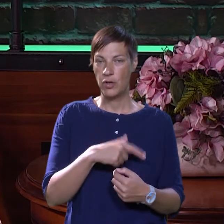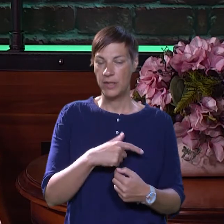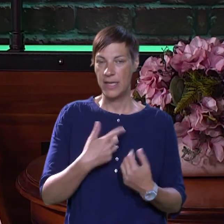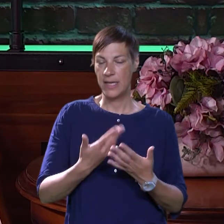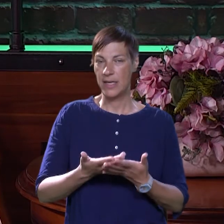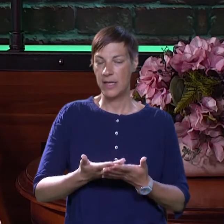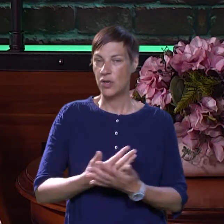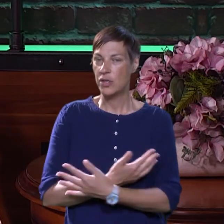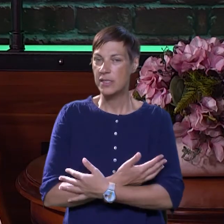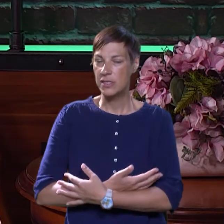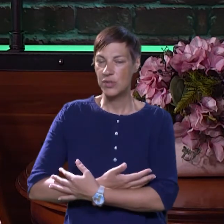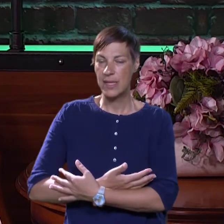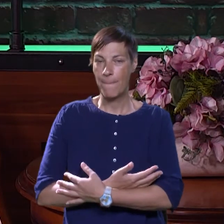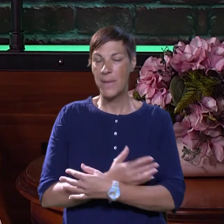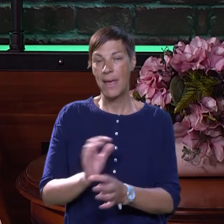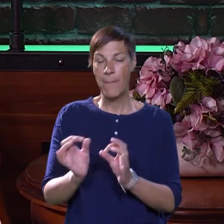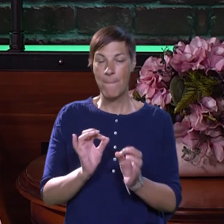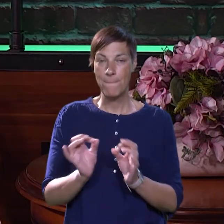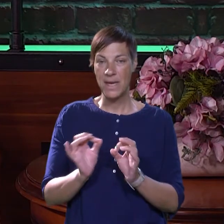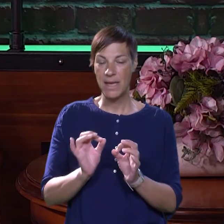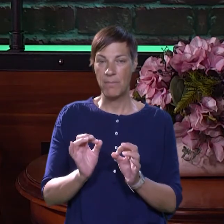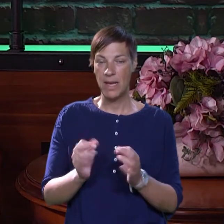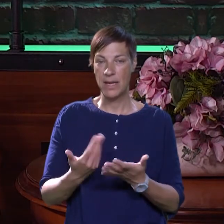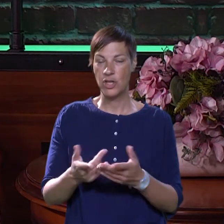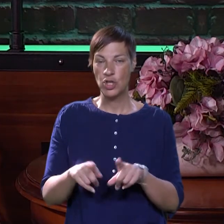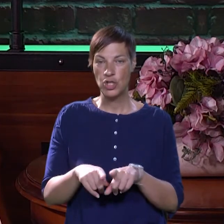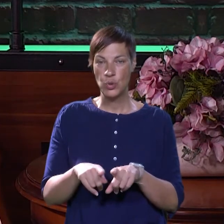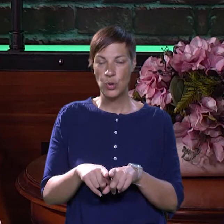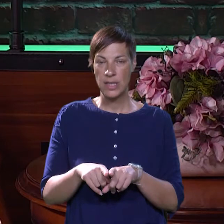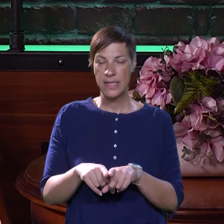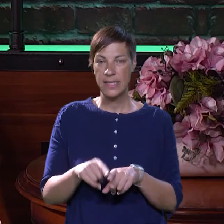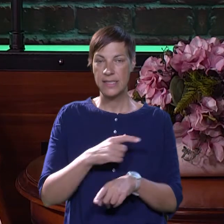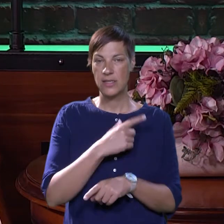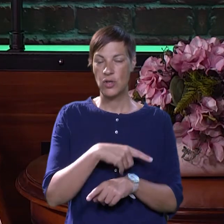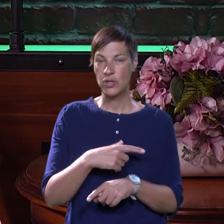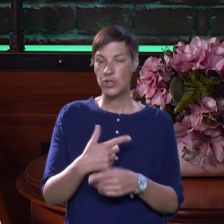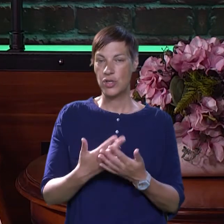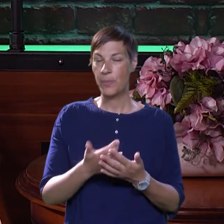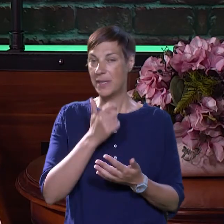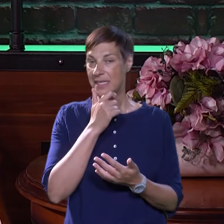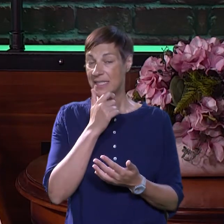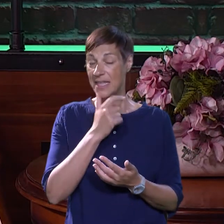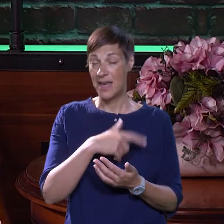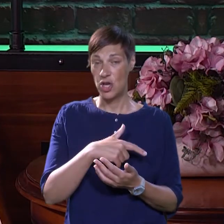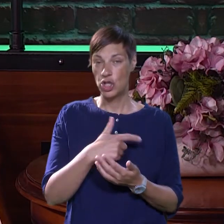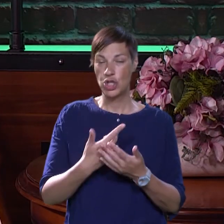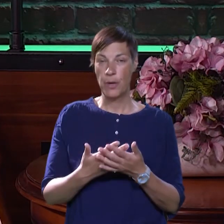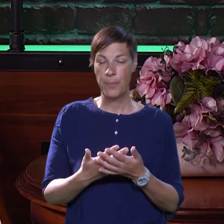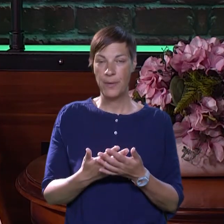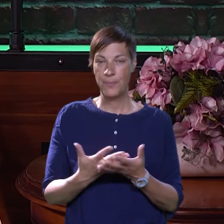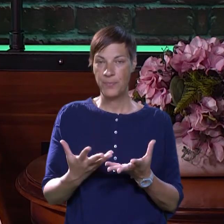su za ninanje beba, koji su posebno pripremljeni. Tako, to su isto često osobe treće životne dobi.